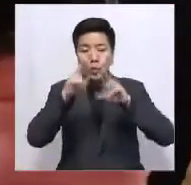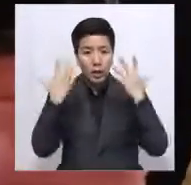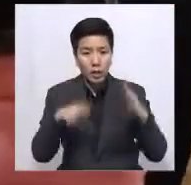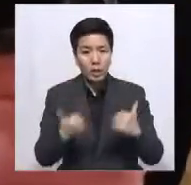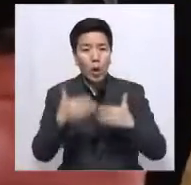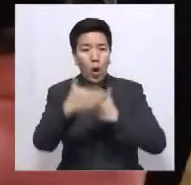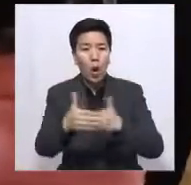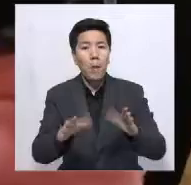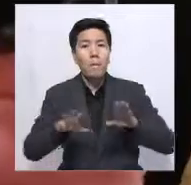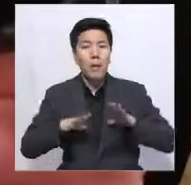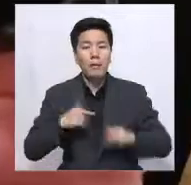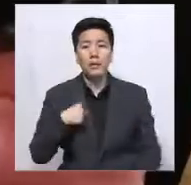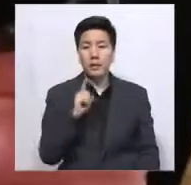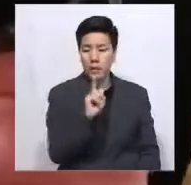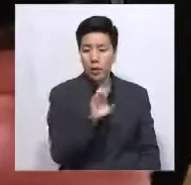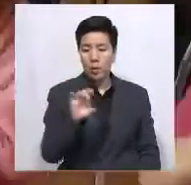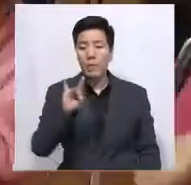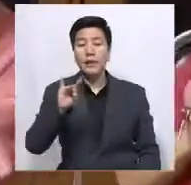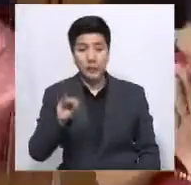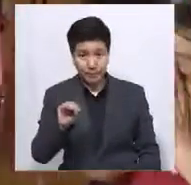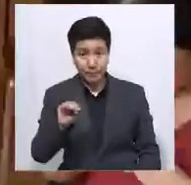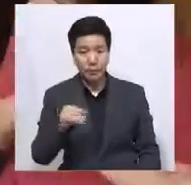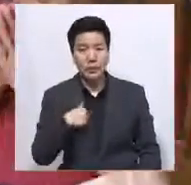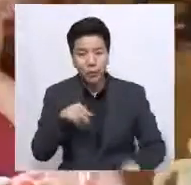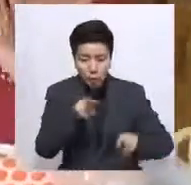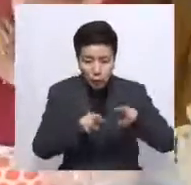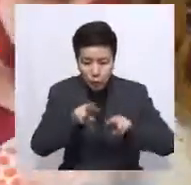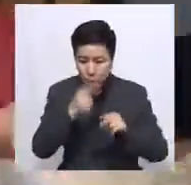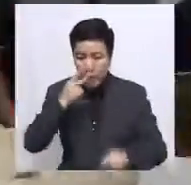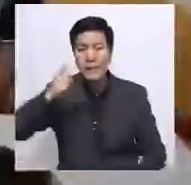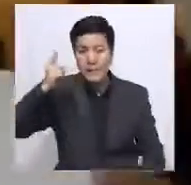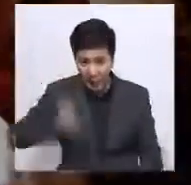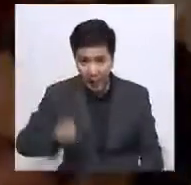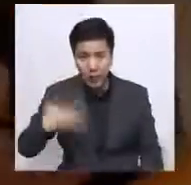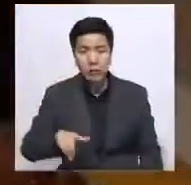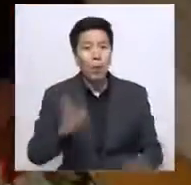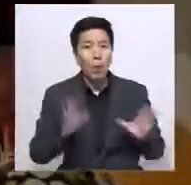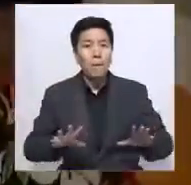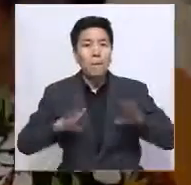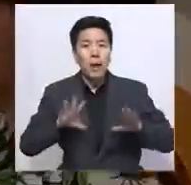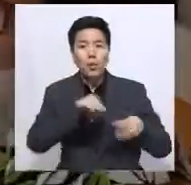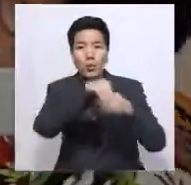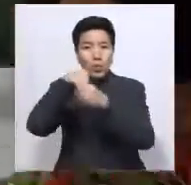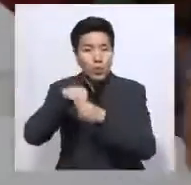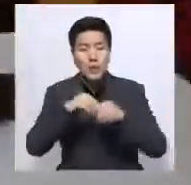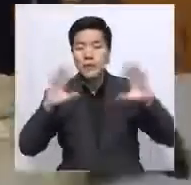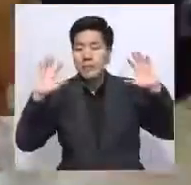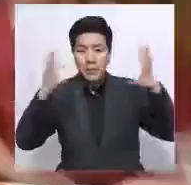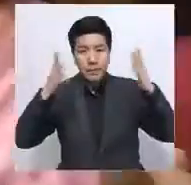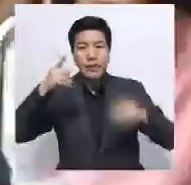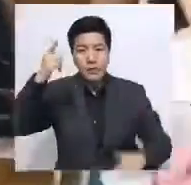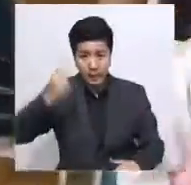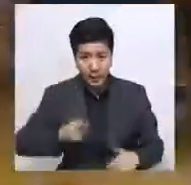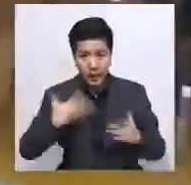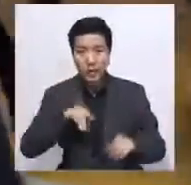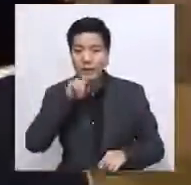ว่ามีห้องพักทั้งหมด180ห้องค่ะเจ้าหน้าที่ได้ทำการตรวจสอบจนแน่ใจแล้วว่าไม่มีผู้ที่ติดค้างอยู่ภายใน